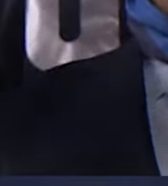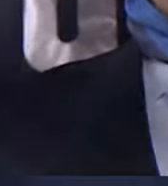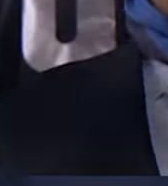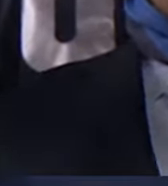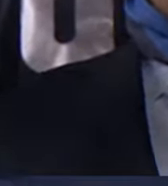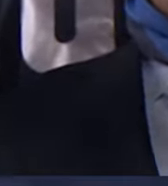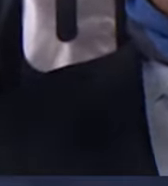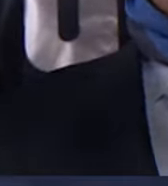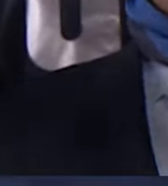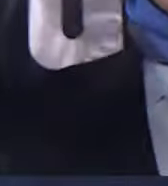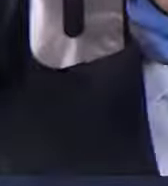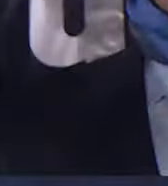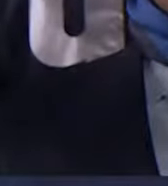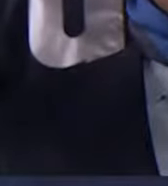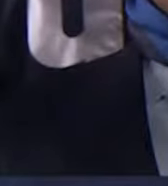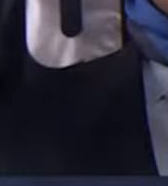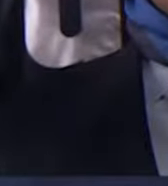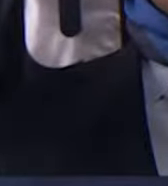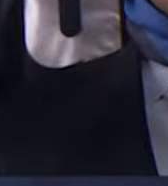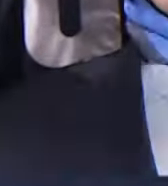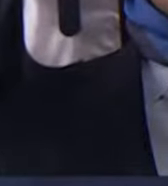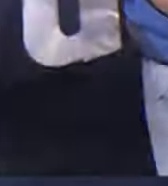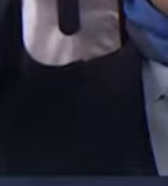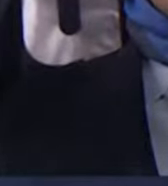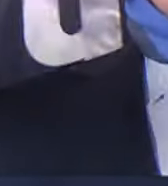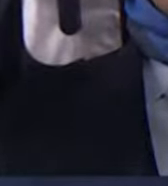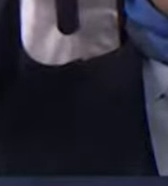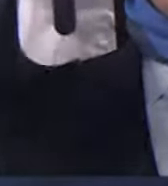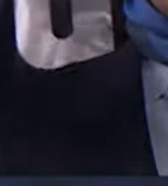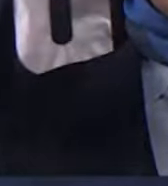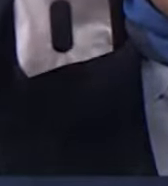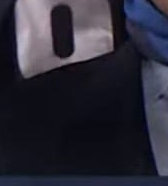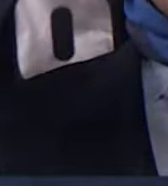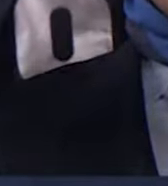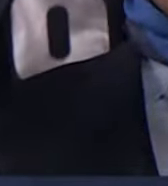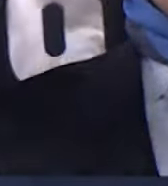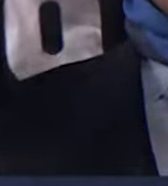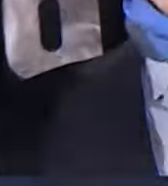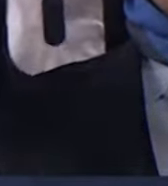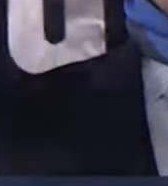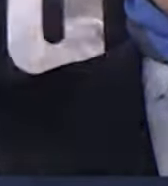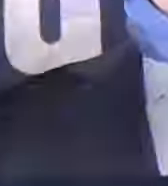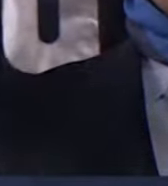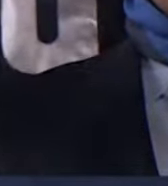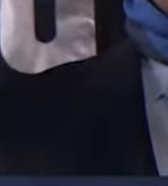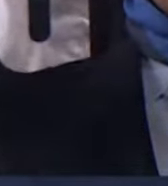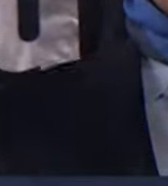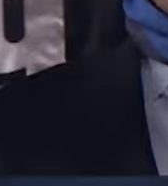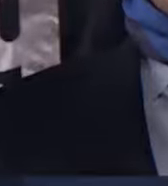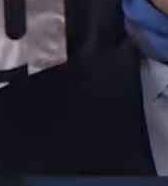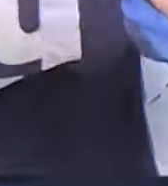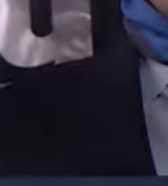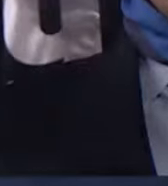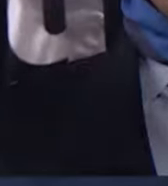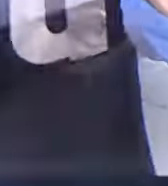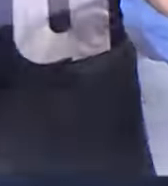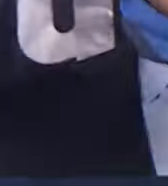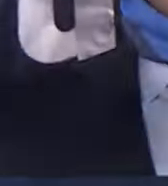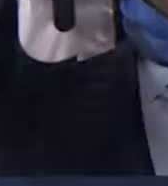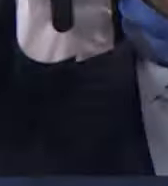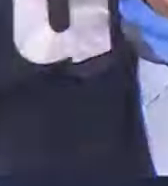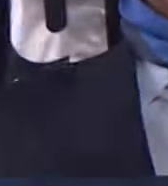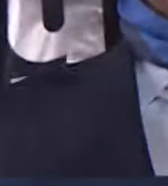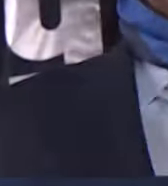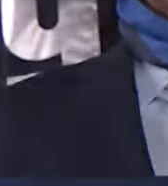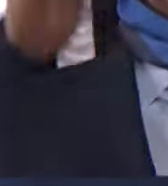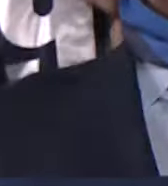혁신당은 내일 4월 10일 이후에도 똑같은 자세로 똑같은 마음으로 행동할